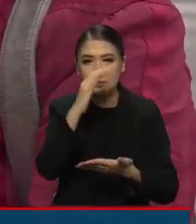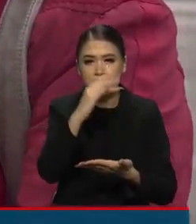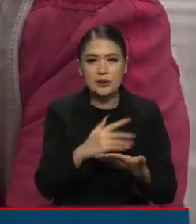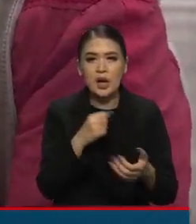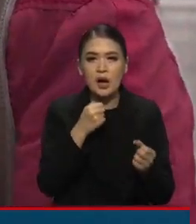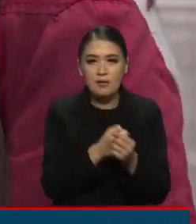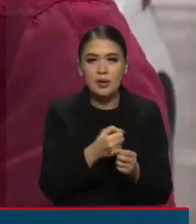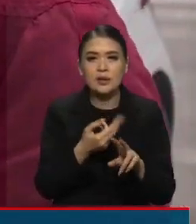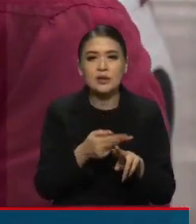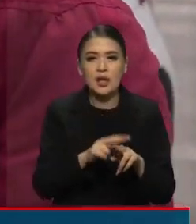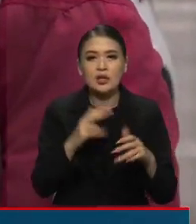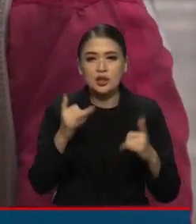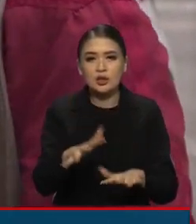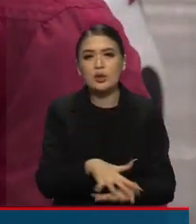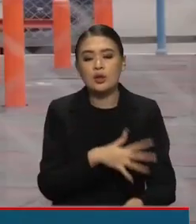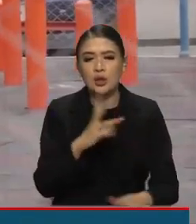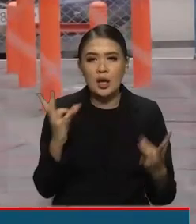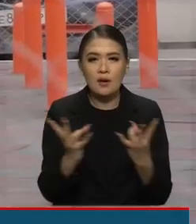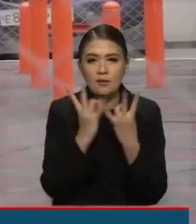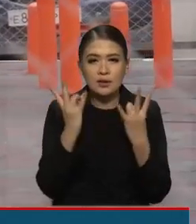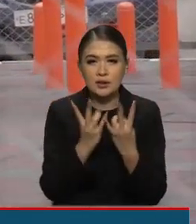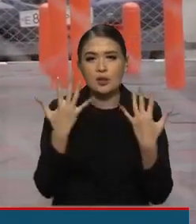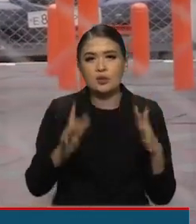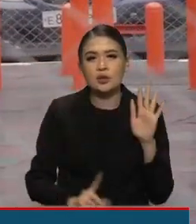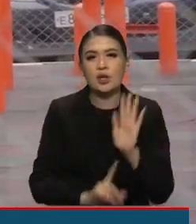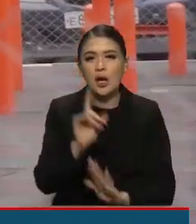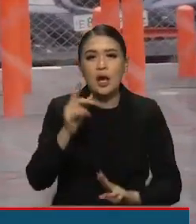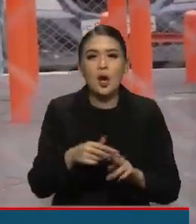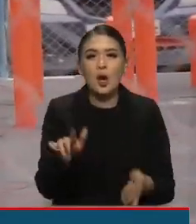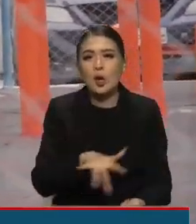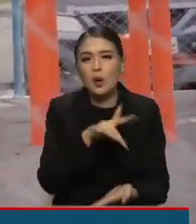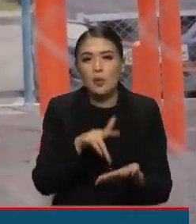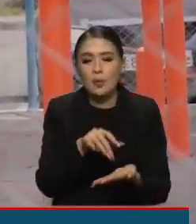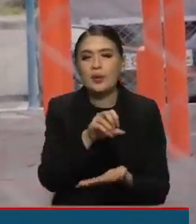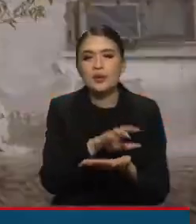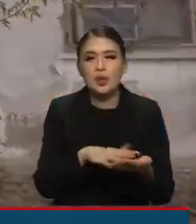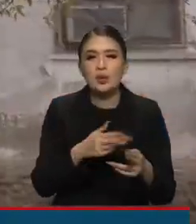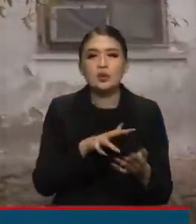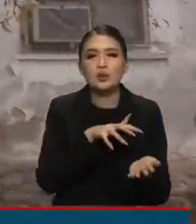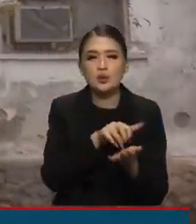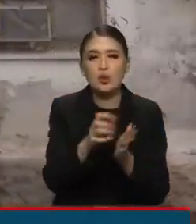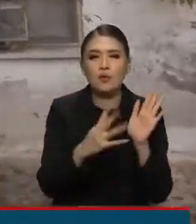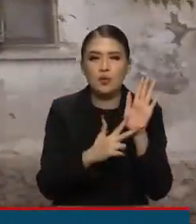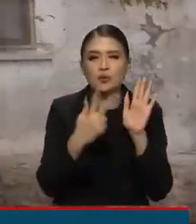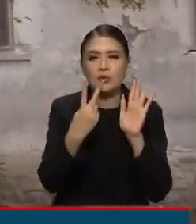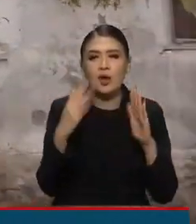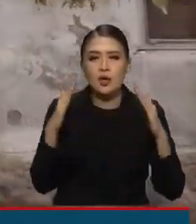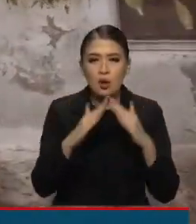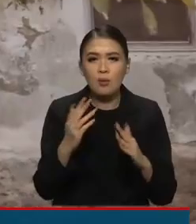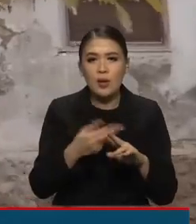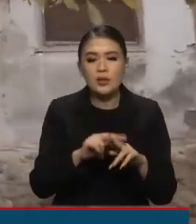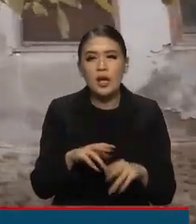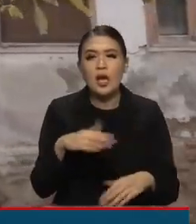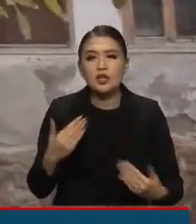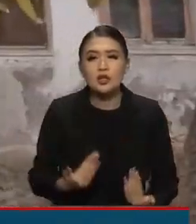вот теперь долгожданное новоселье свершилось. Всего же в городе поэтапно под снос уйдут 82 дома, а их